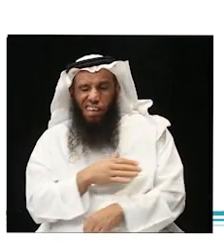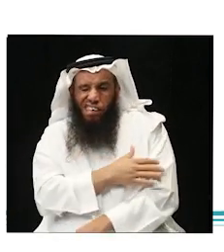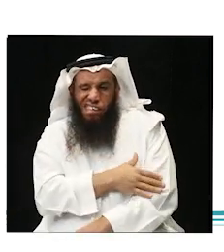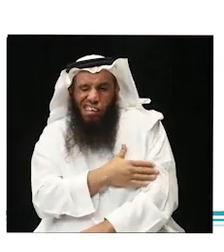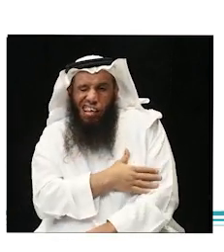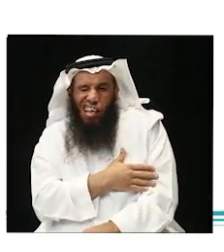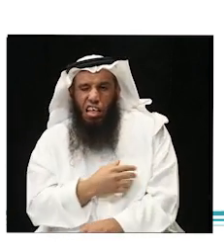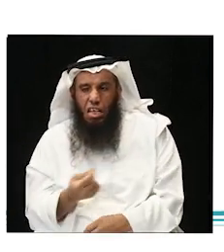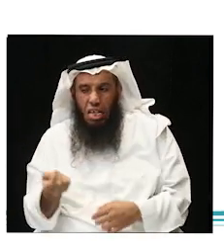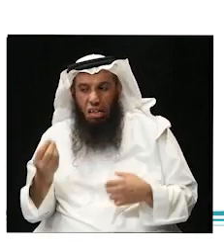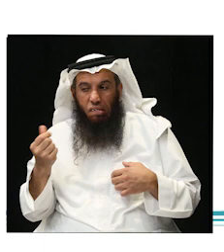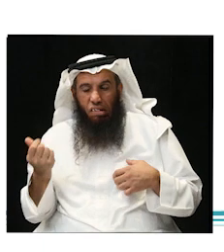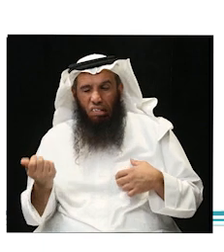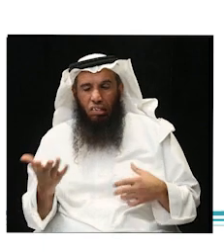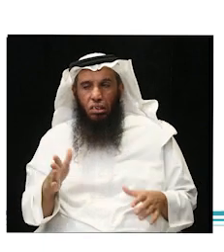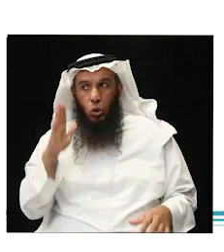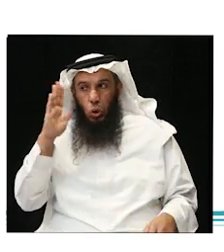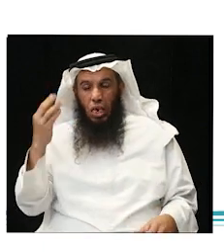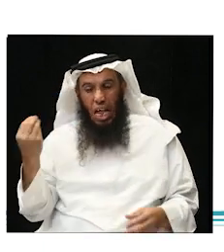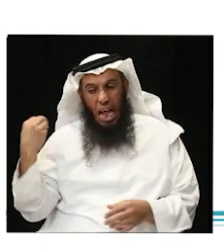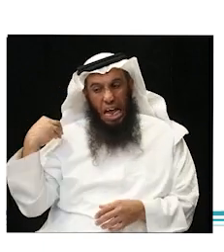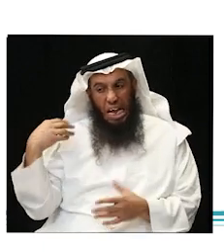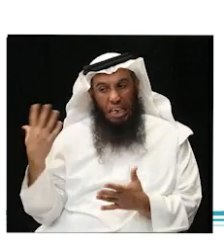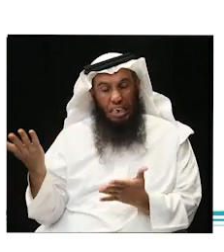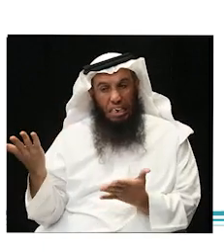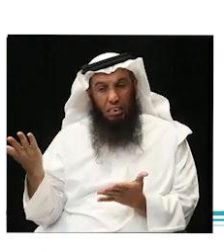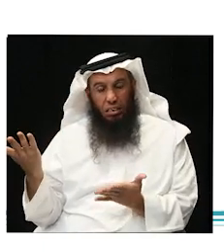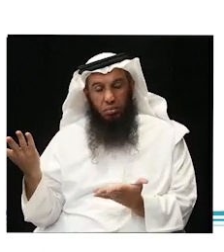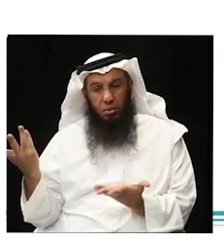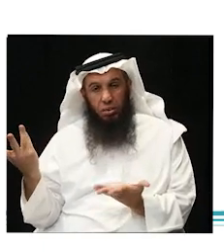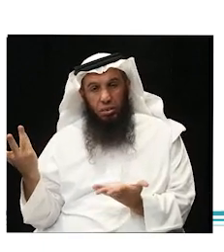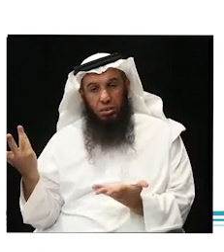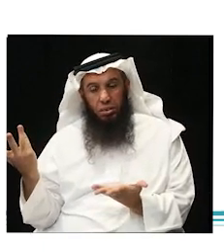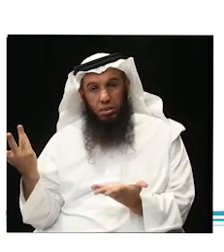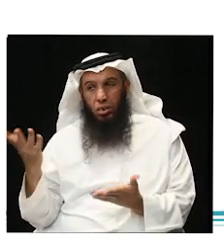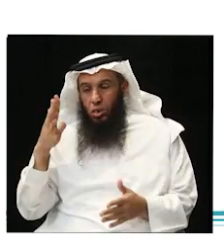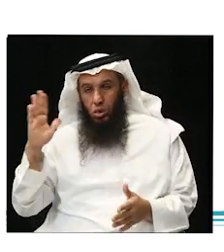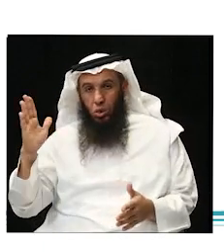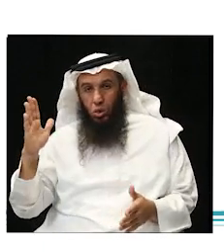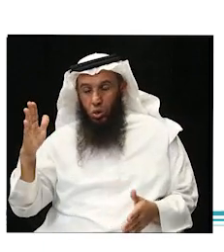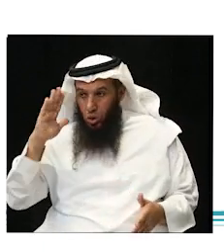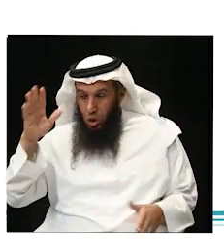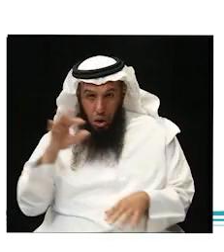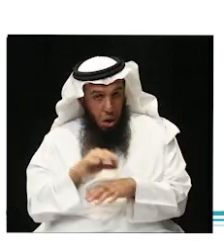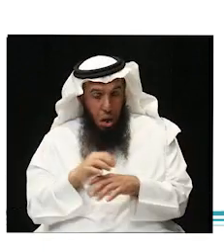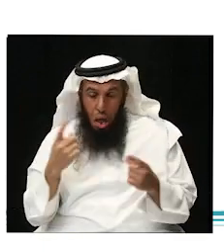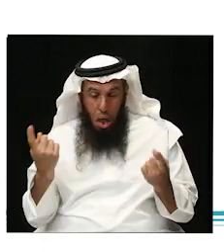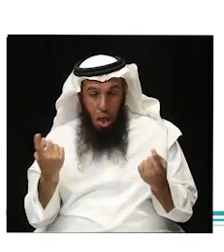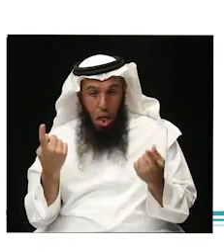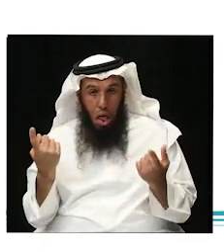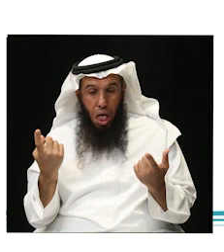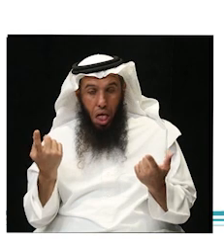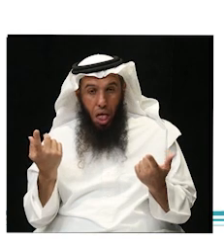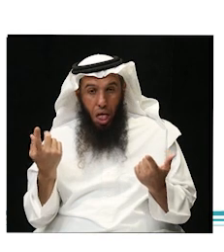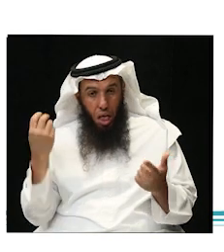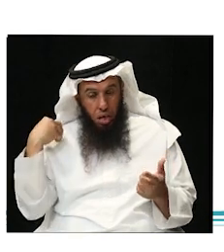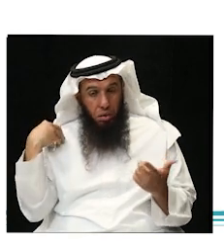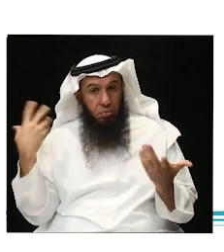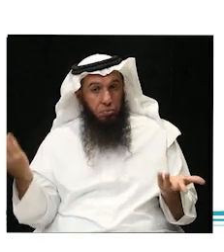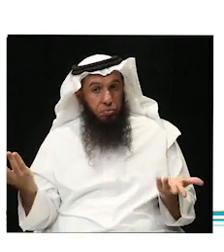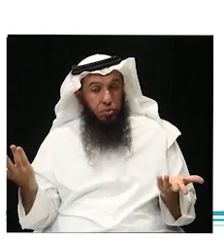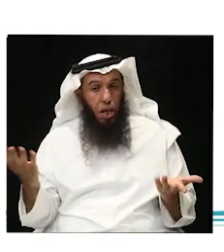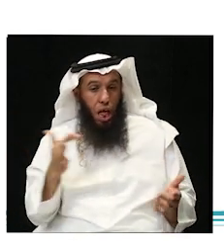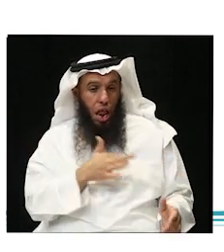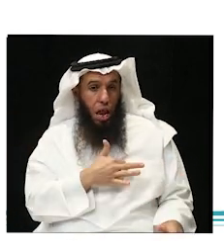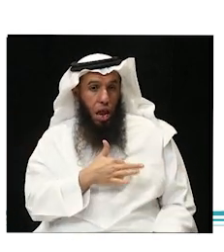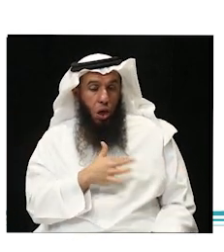إنسان شكر، لو الناس شكروا أو خذ عليه أجر لكن ليس هو النية الأصلية، فهذا جمع بين الحسنين، الدنيا